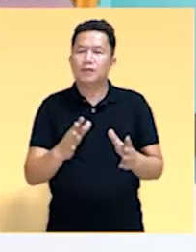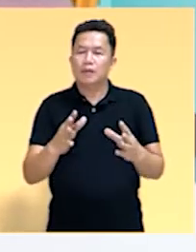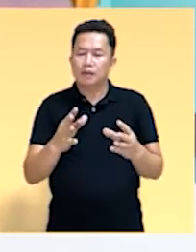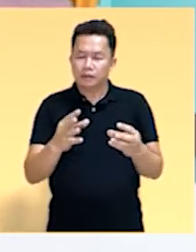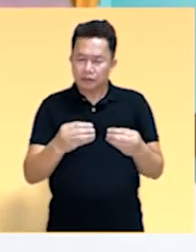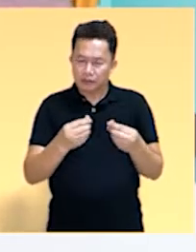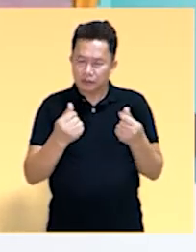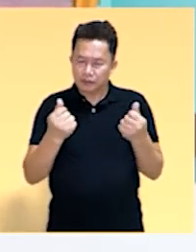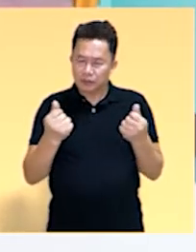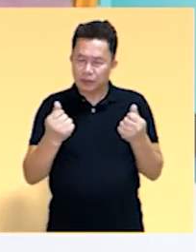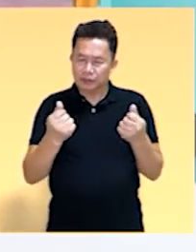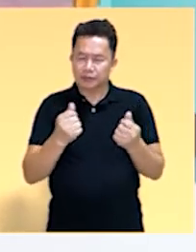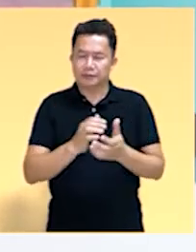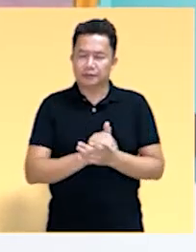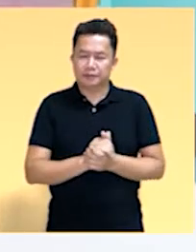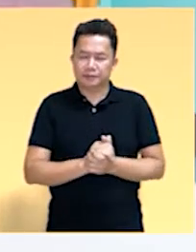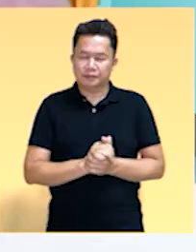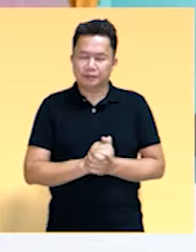solution.